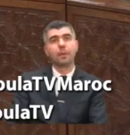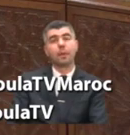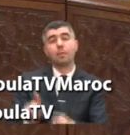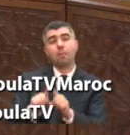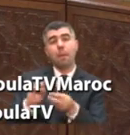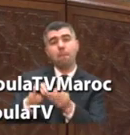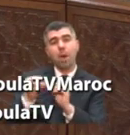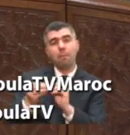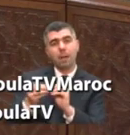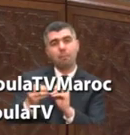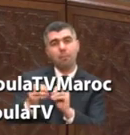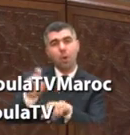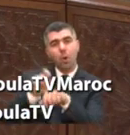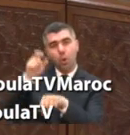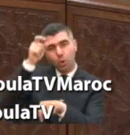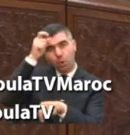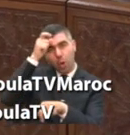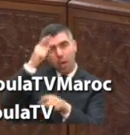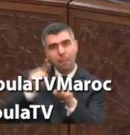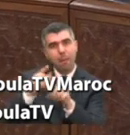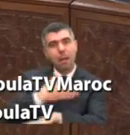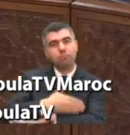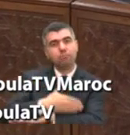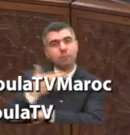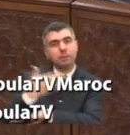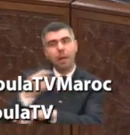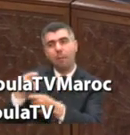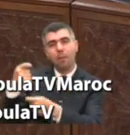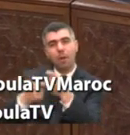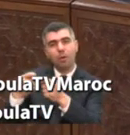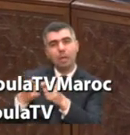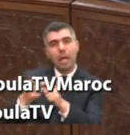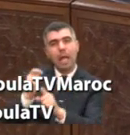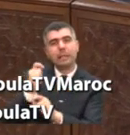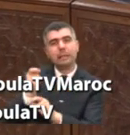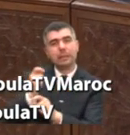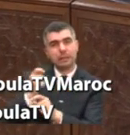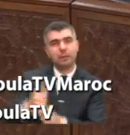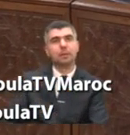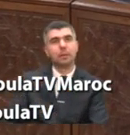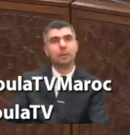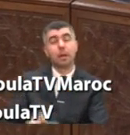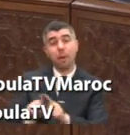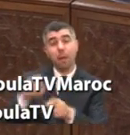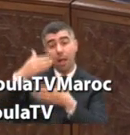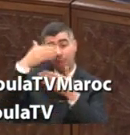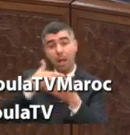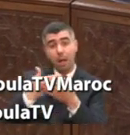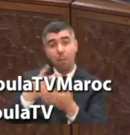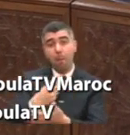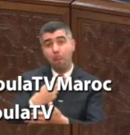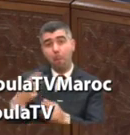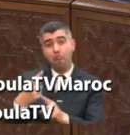المشكله اللي عندنا مع تركيا من ناحيه تصدير بعض مواد ديال الحديد. اذا غير باش نقول بان المغرب لم يقم بمنع او